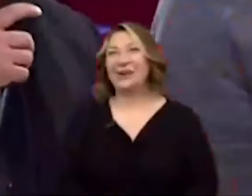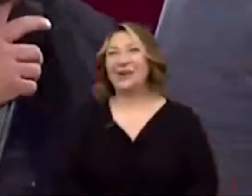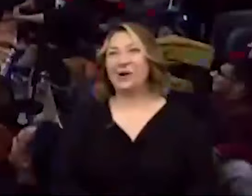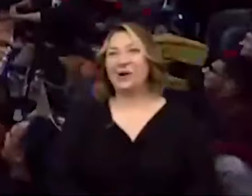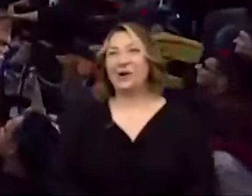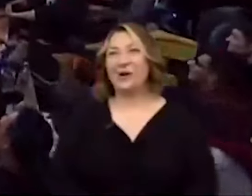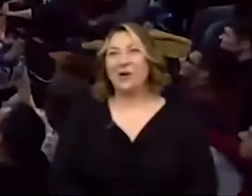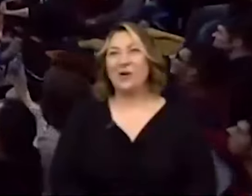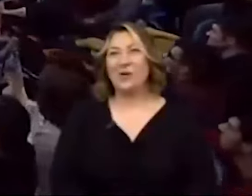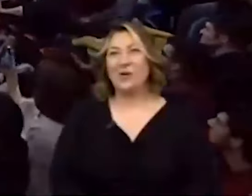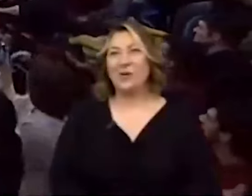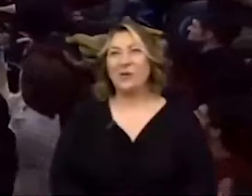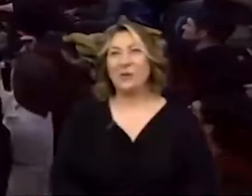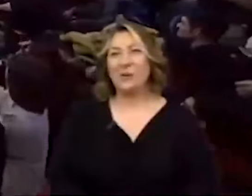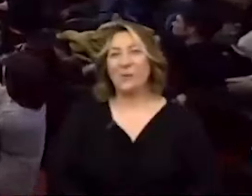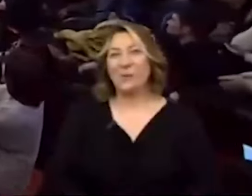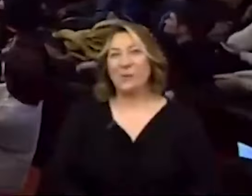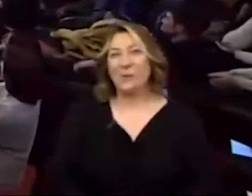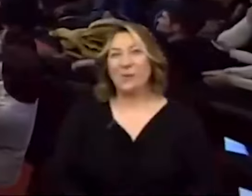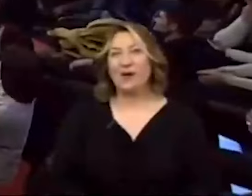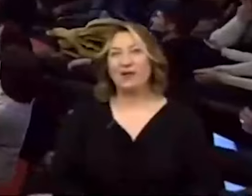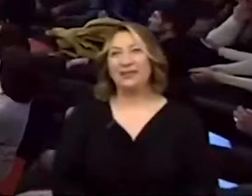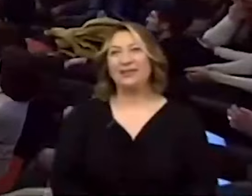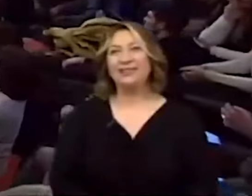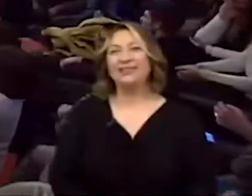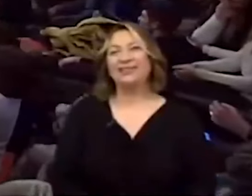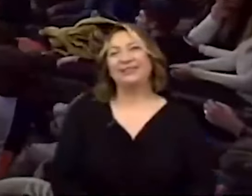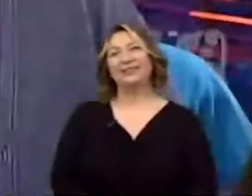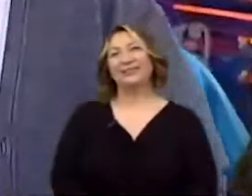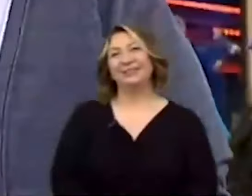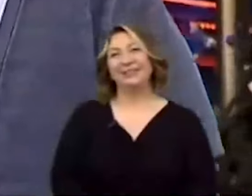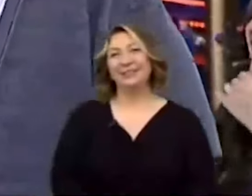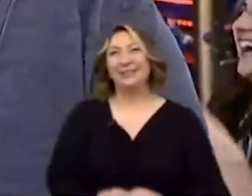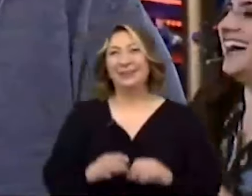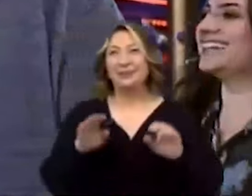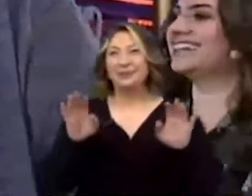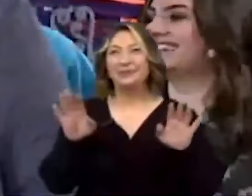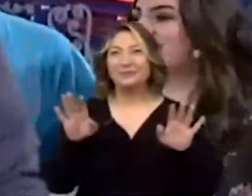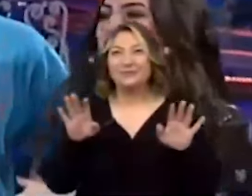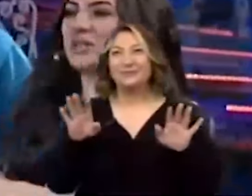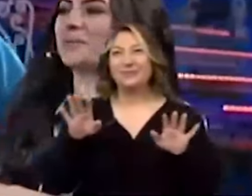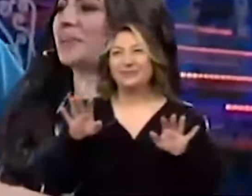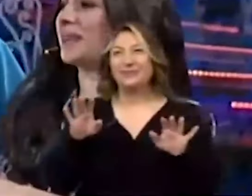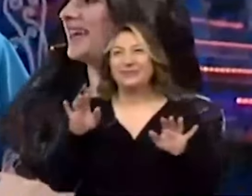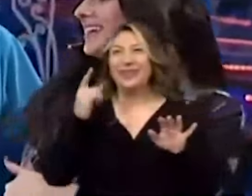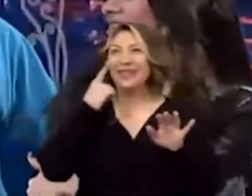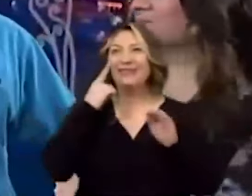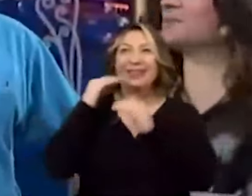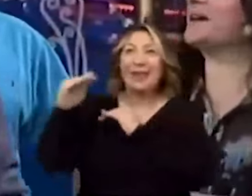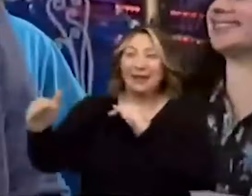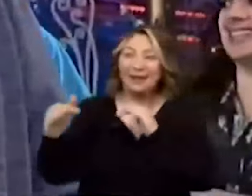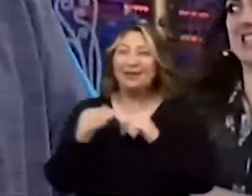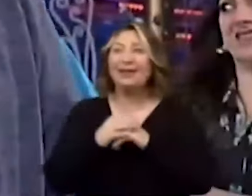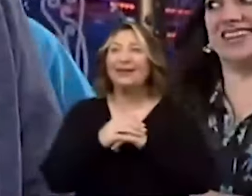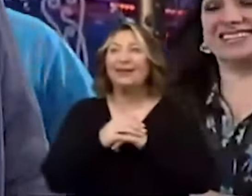Sefiller olduk. 4 yıllık sefiller olduk, kefiller. Evet. Kefiller. Bakın şu dönemi normalde. Mahvolmuşlar, mahvolmuşlar